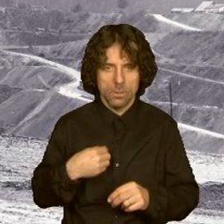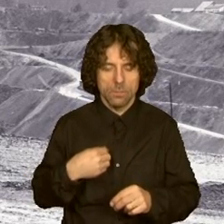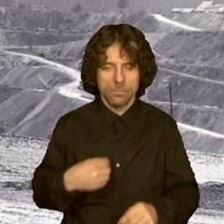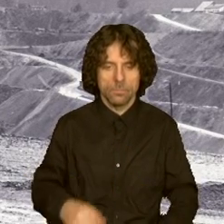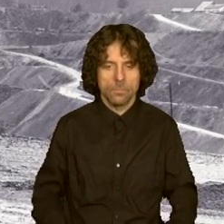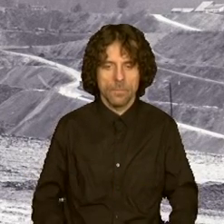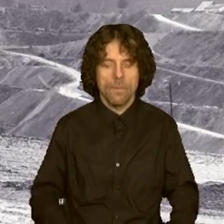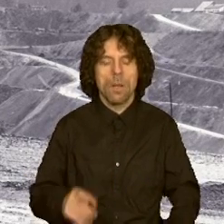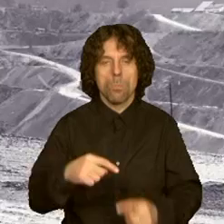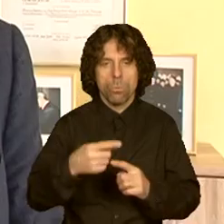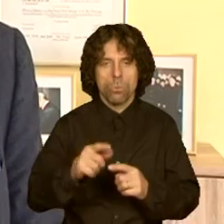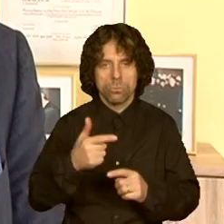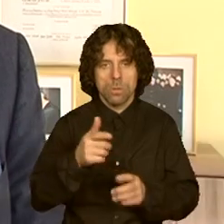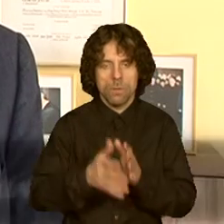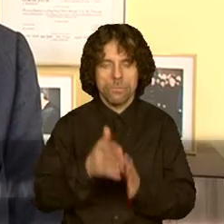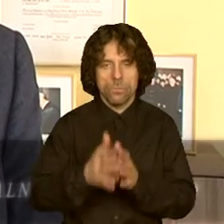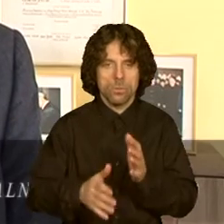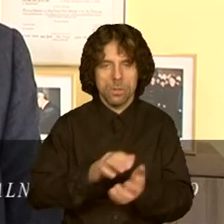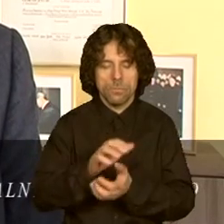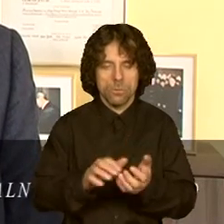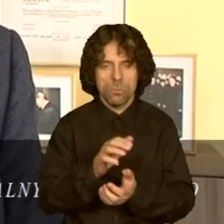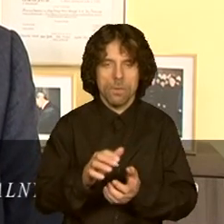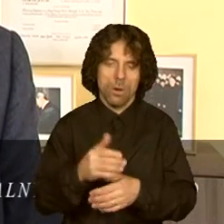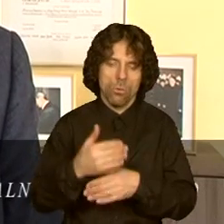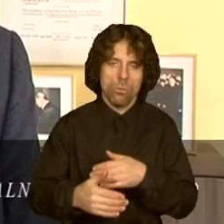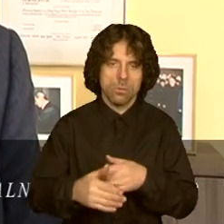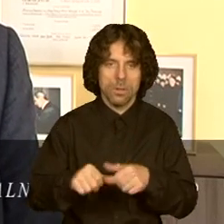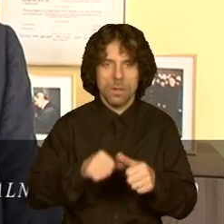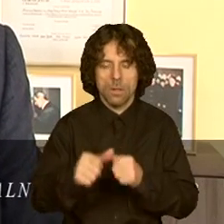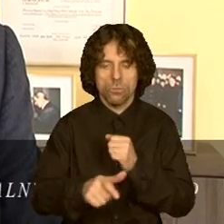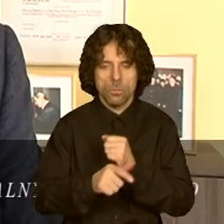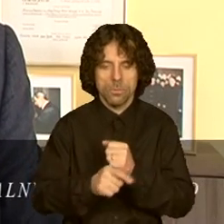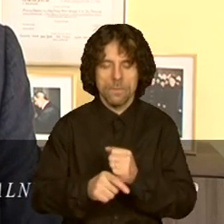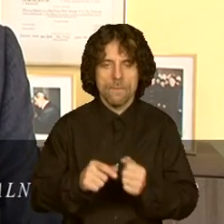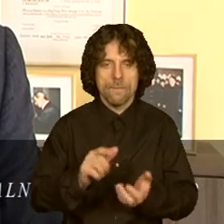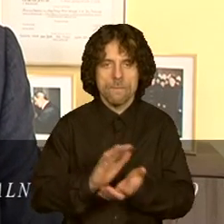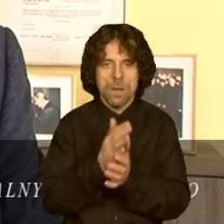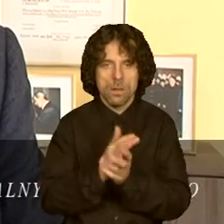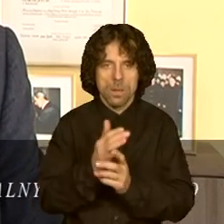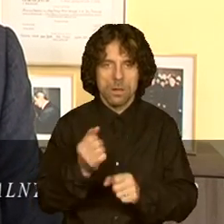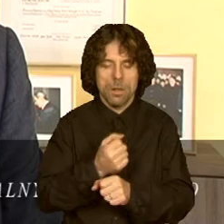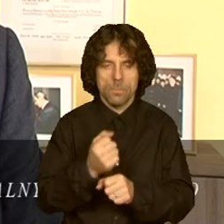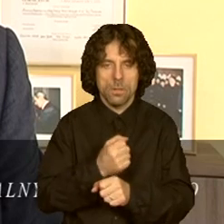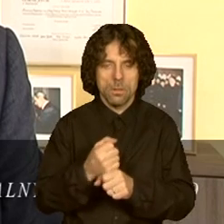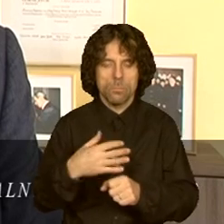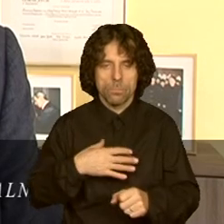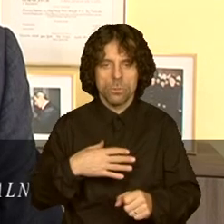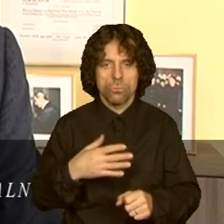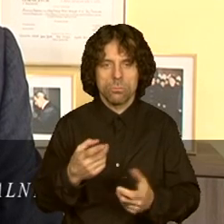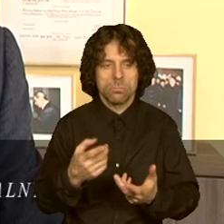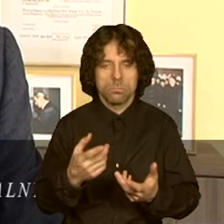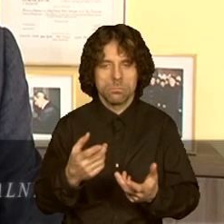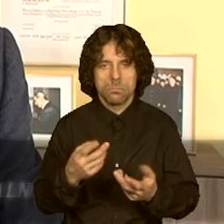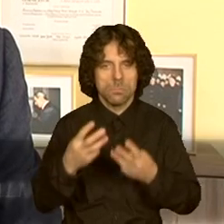do Polski. Od II wojny światowej do końca lat 70. węgiel kamienny był